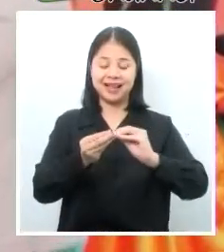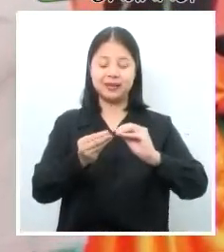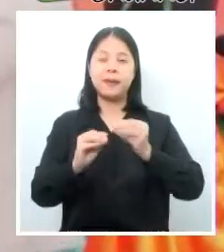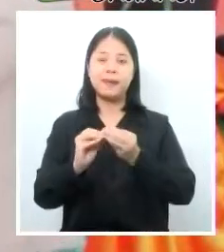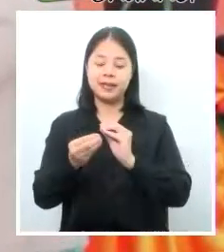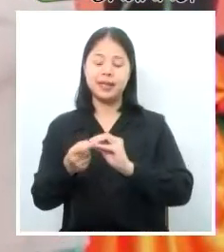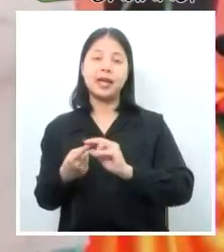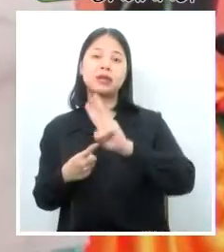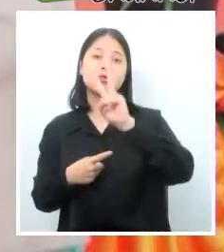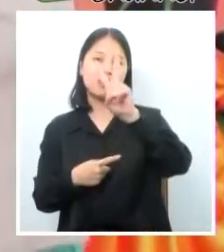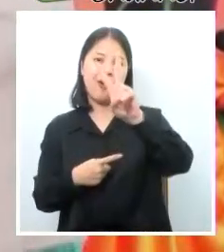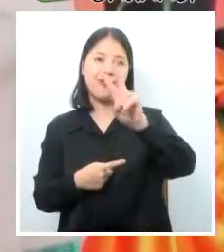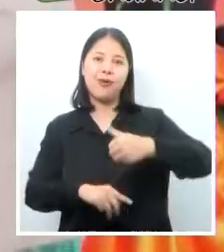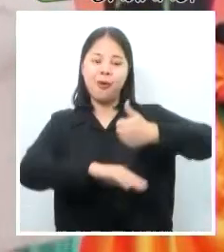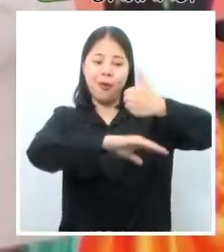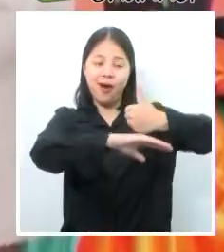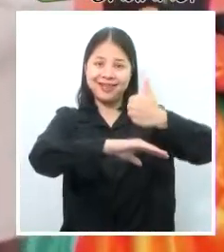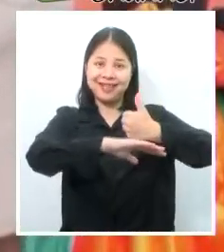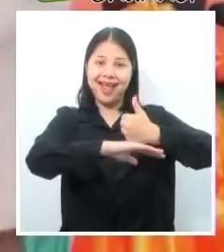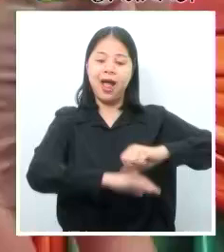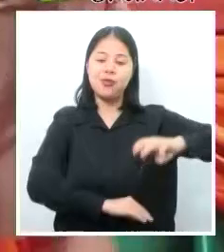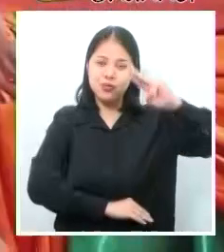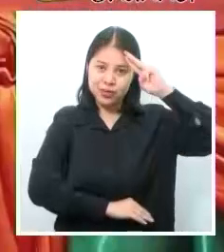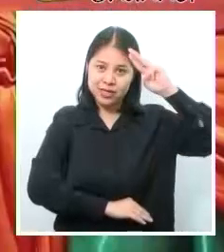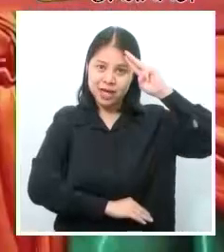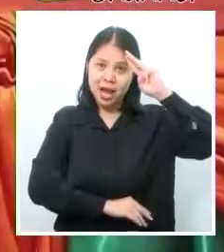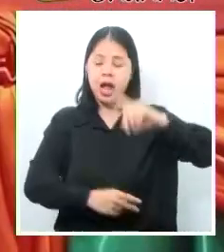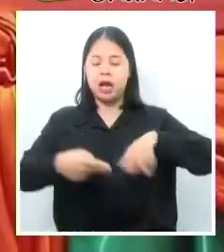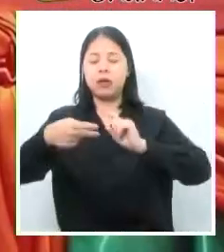ตลอดจนผู้บังคับบัญชาลูกเสือลูกเสือเลเนตนารี